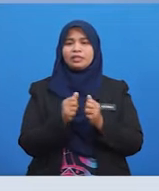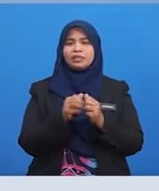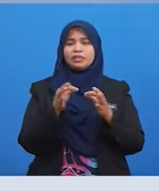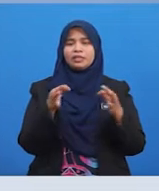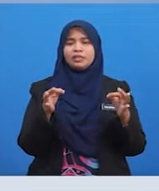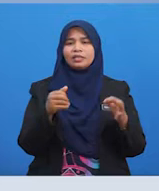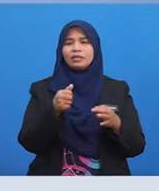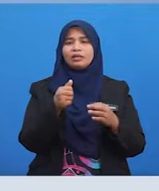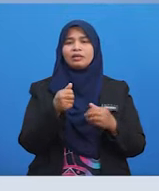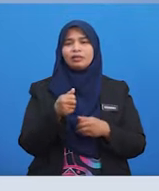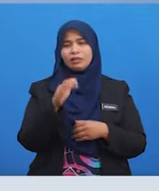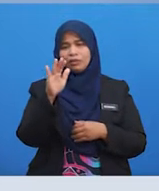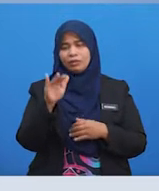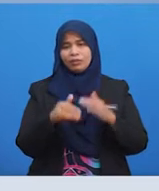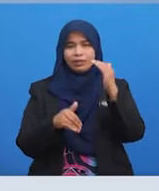bina?